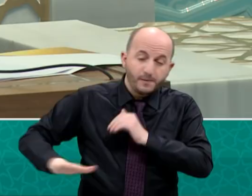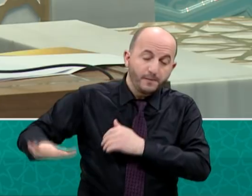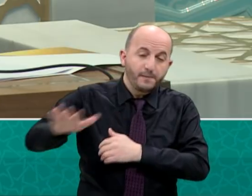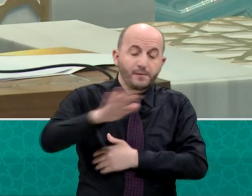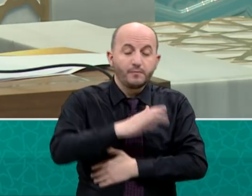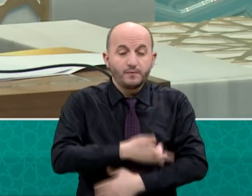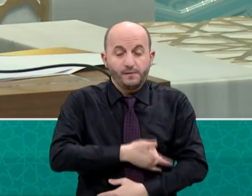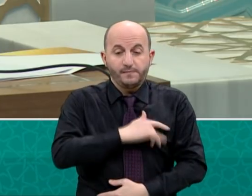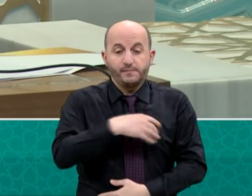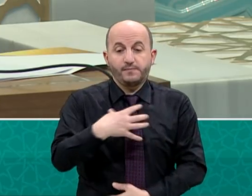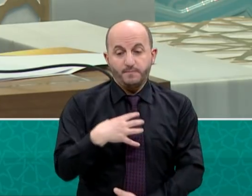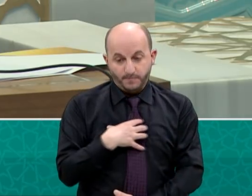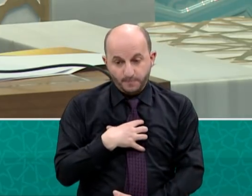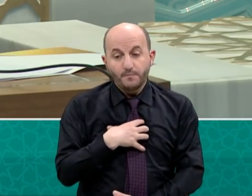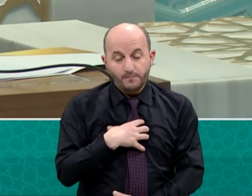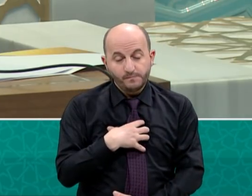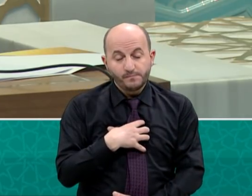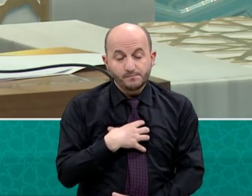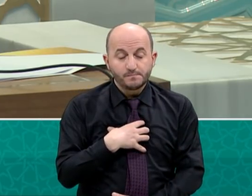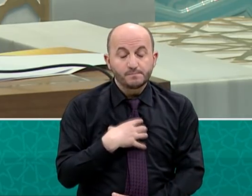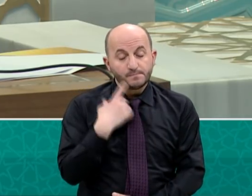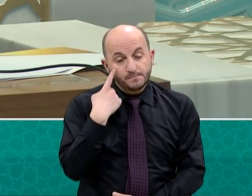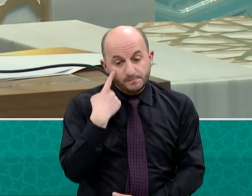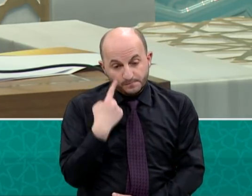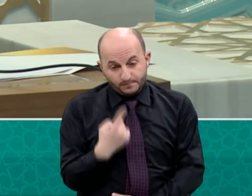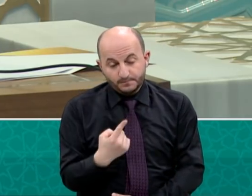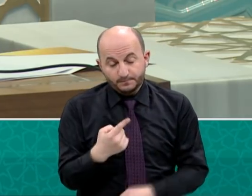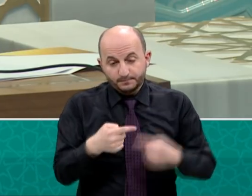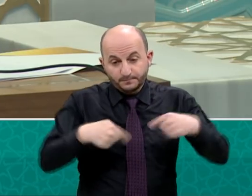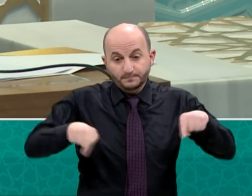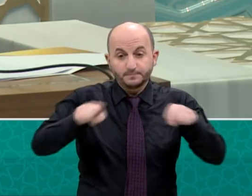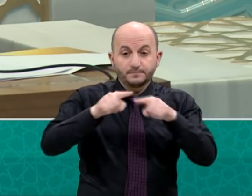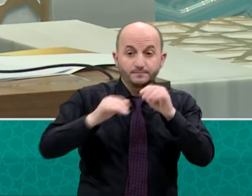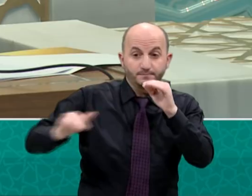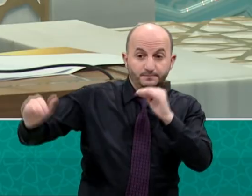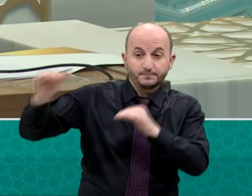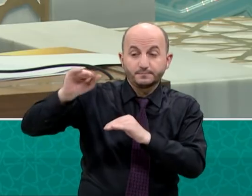imana sahibiz. Bakınız bizleri